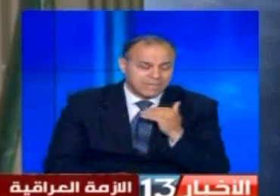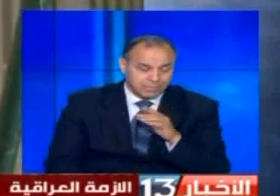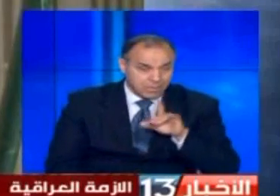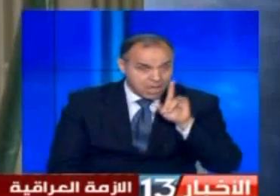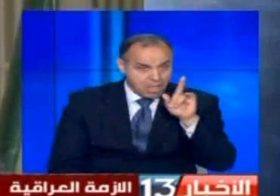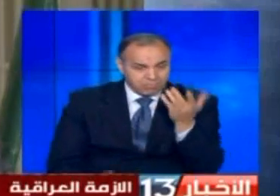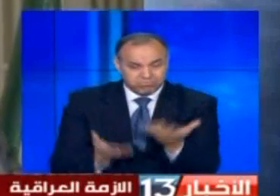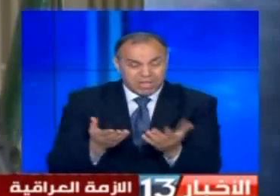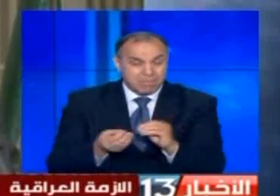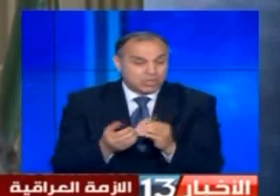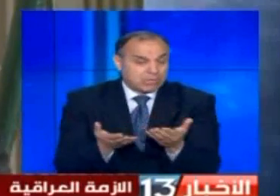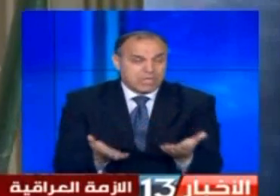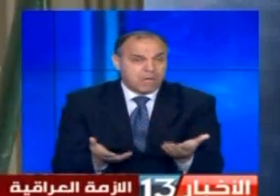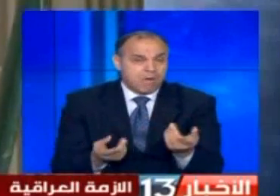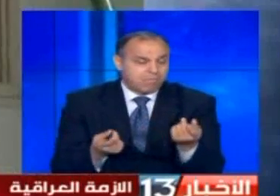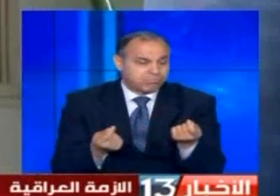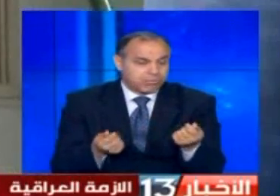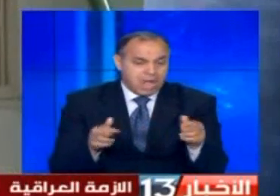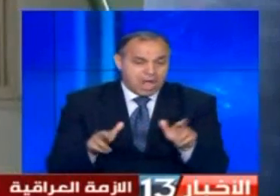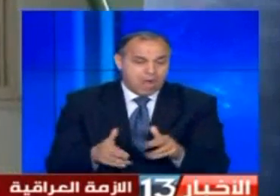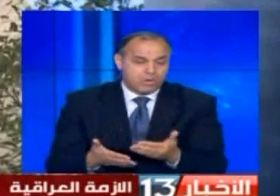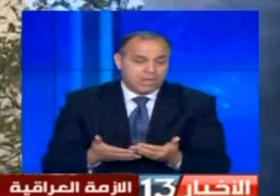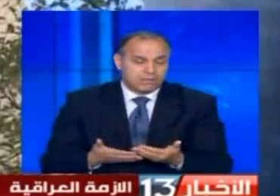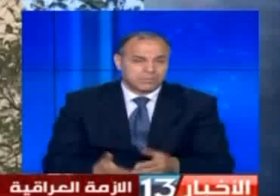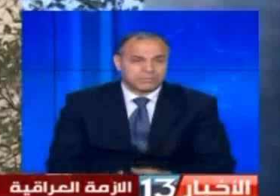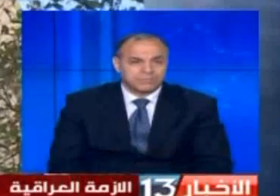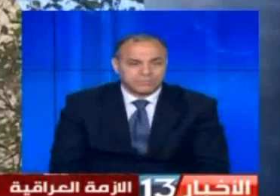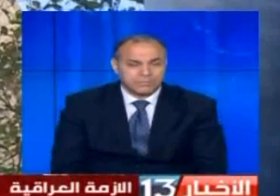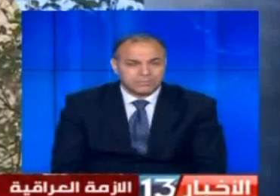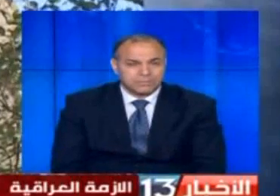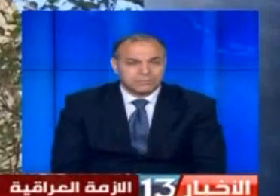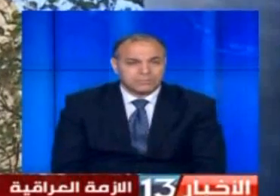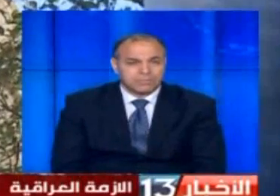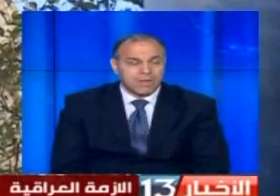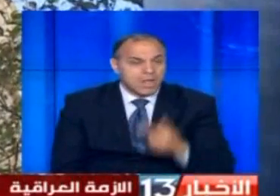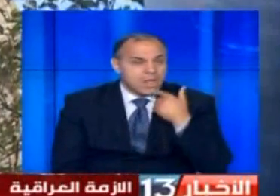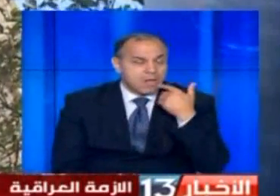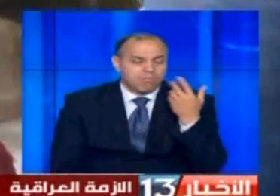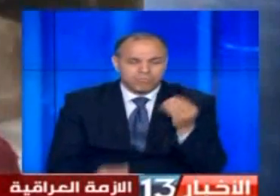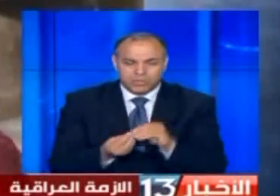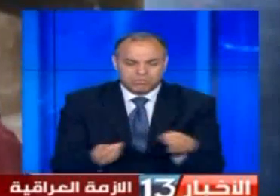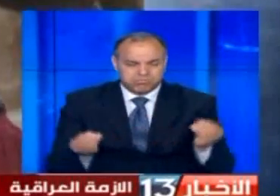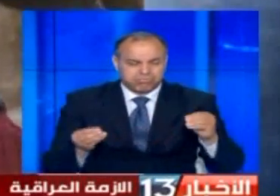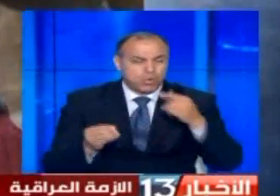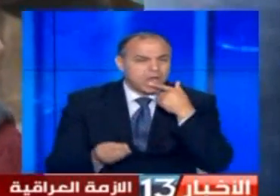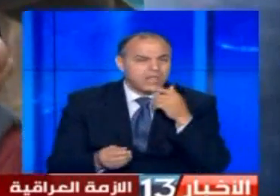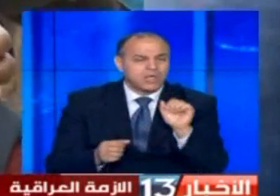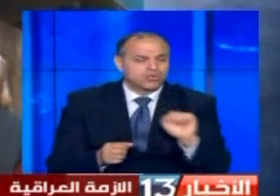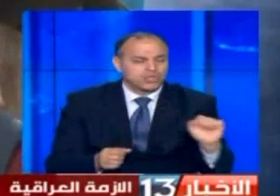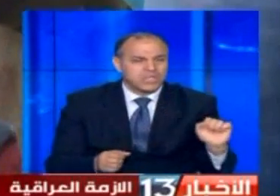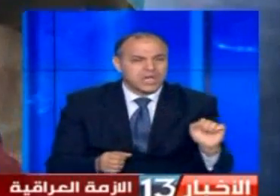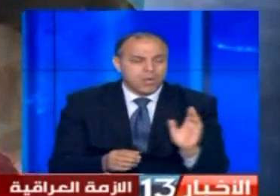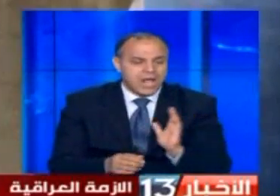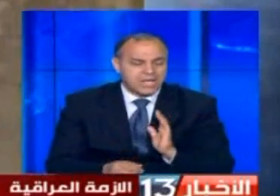وتقيييم اوضاعهم ومادد العون لهم ونتيجه لتفاقم الاوضاع السياسيه والاجتماعيه